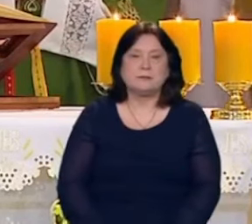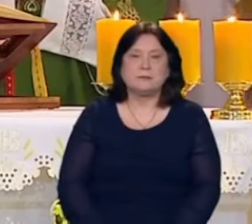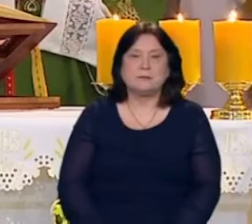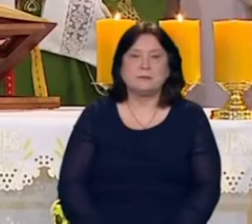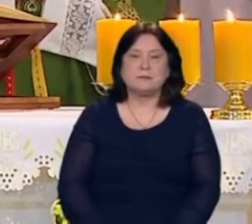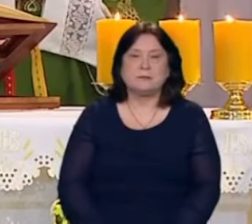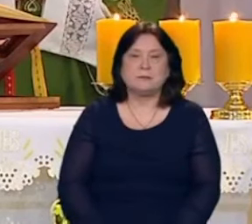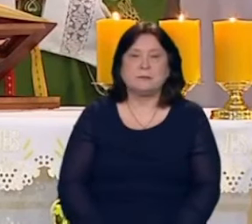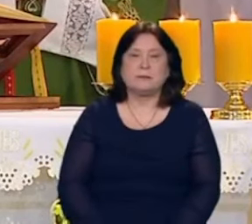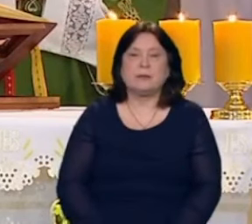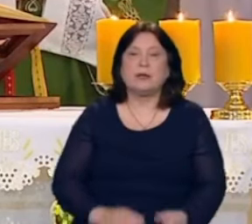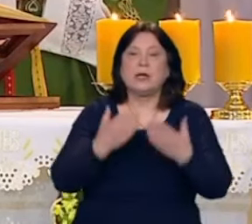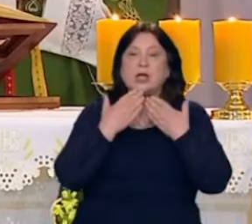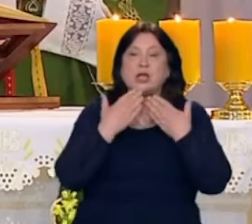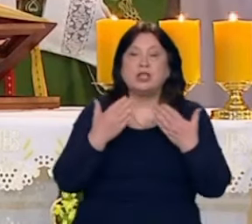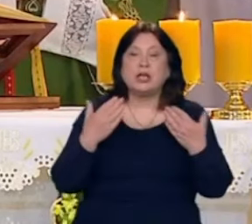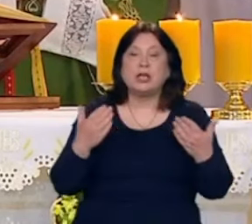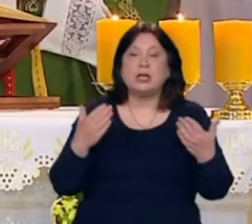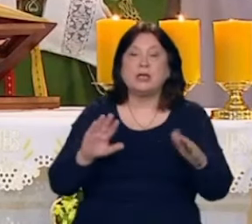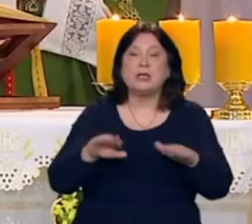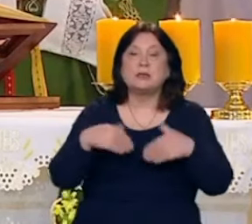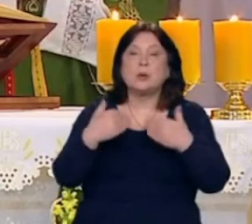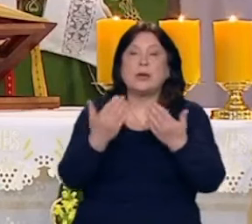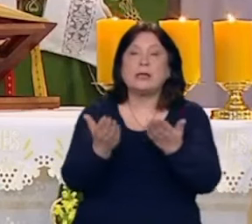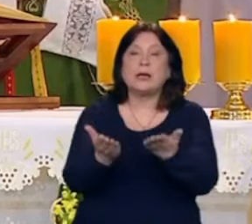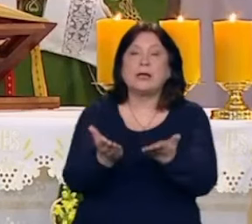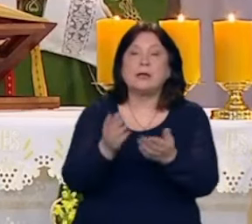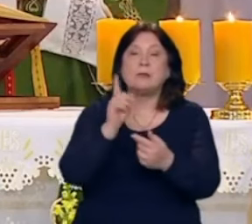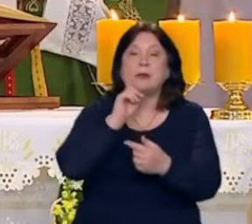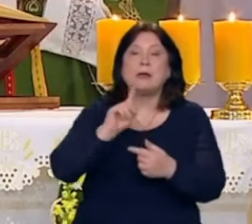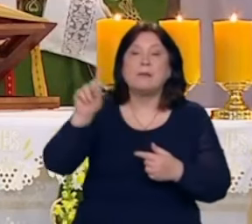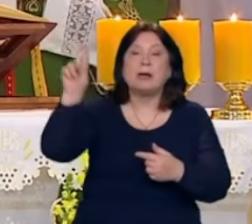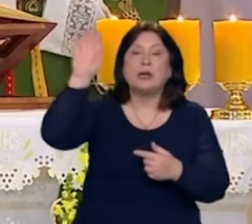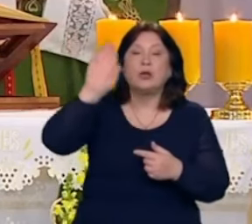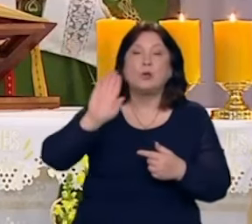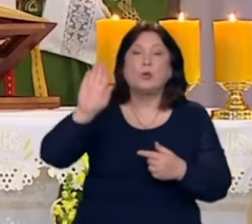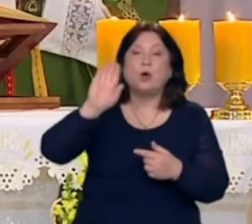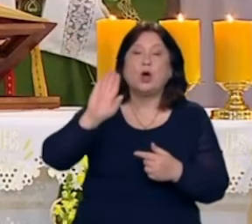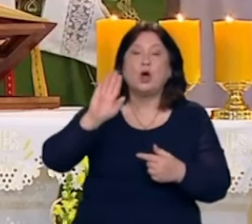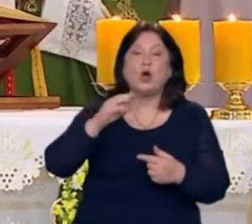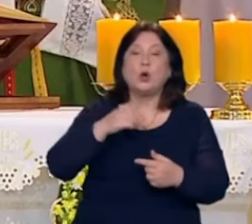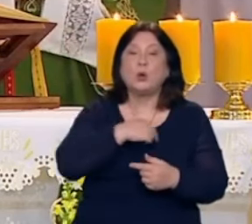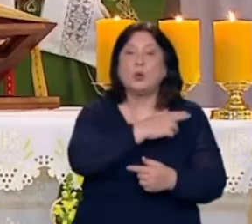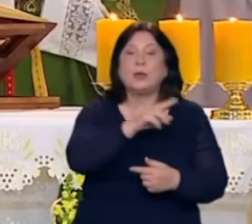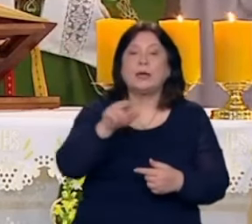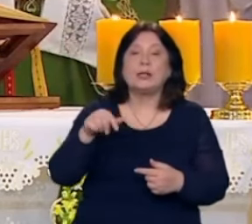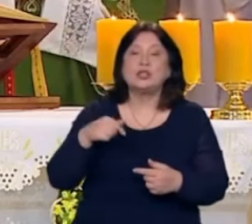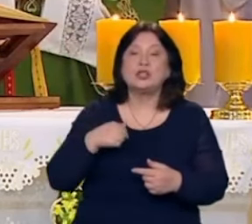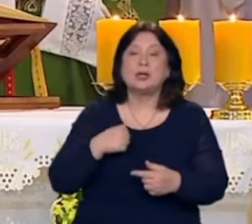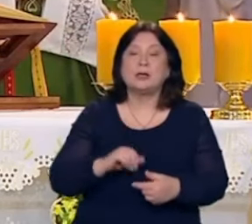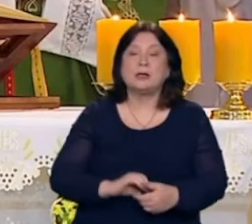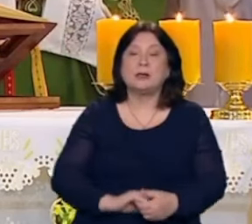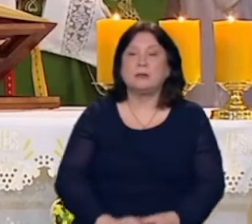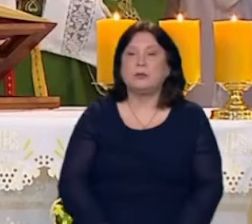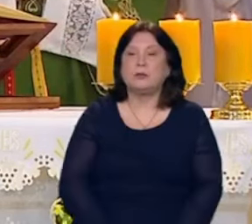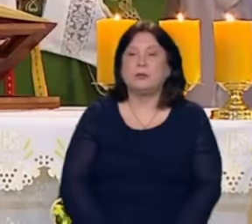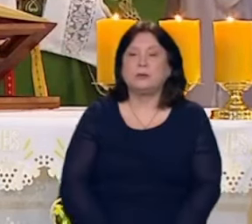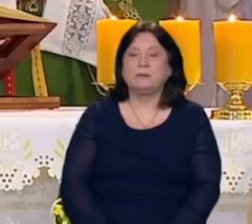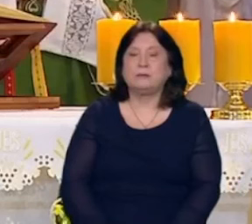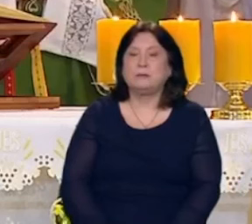wzn Dzięki składajmy Panu Bogu naszemu